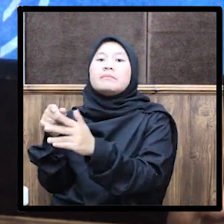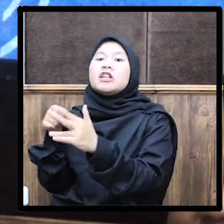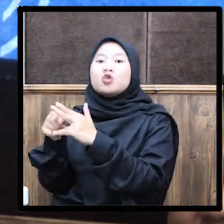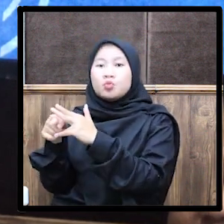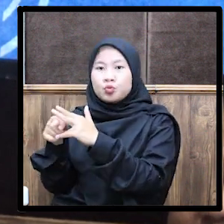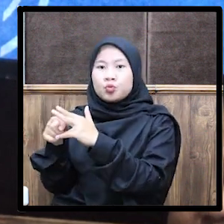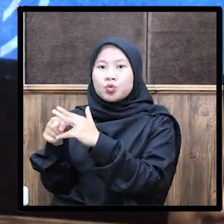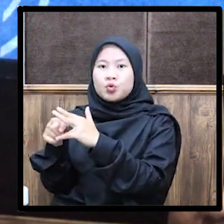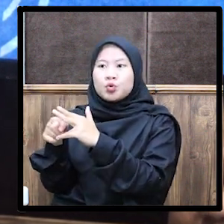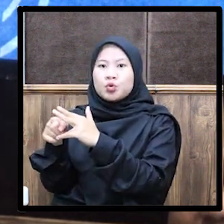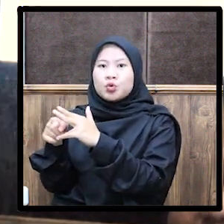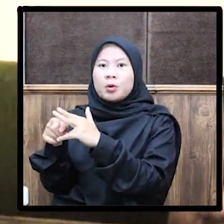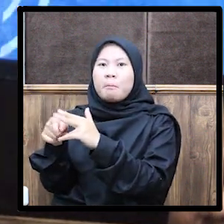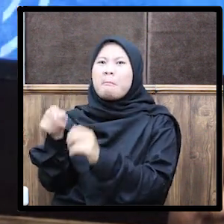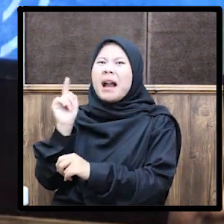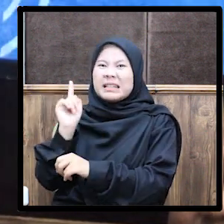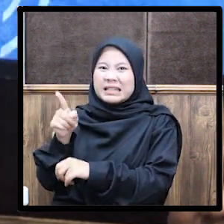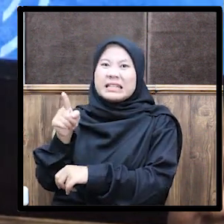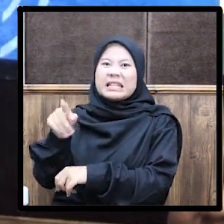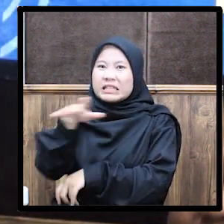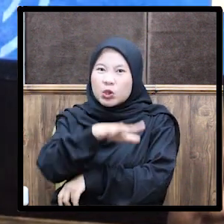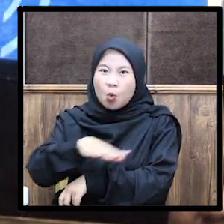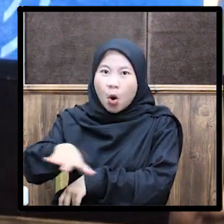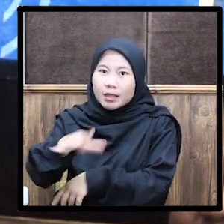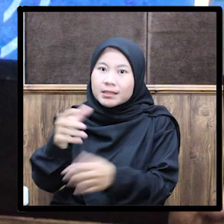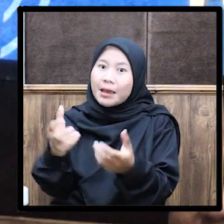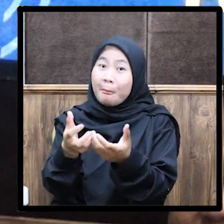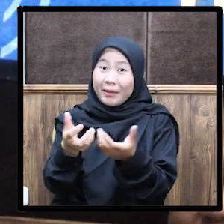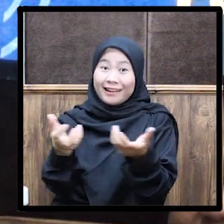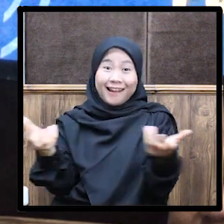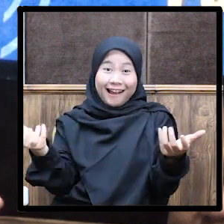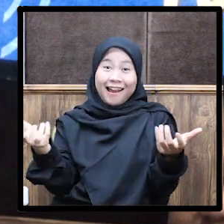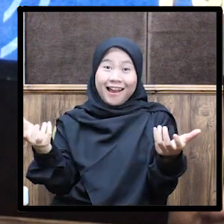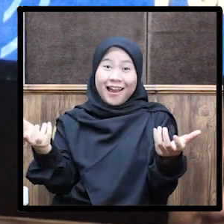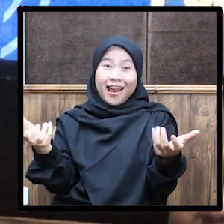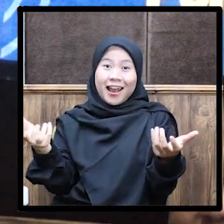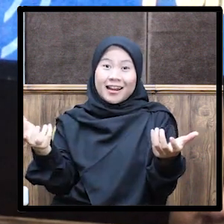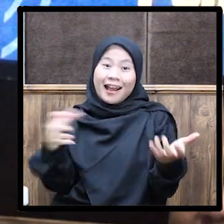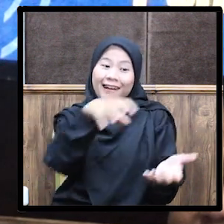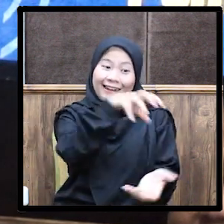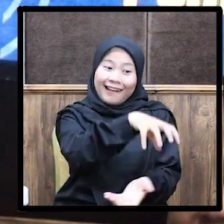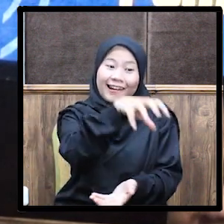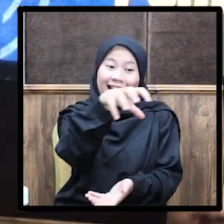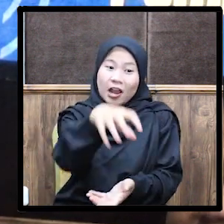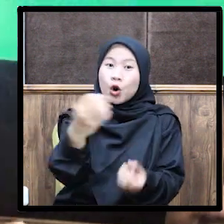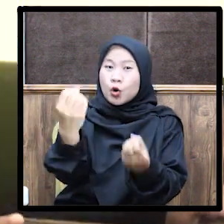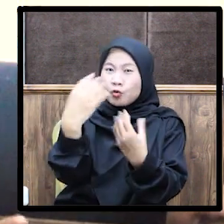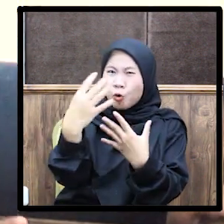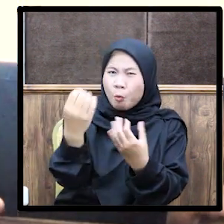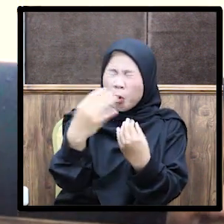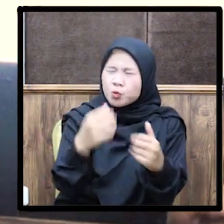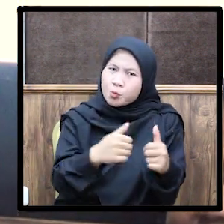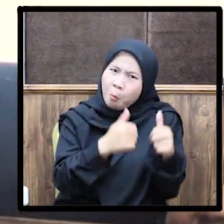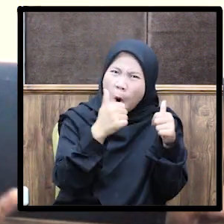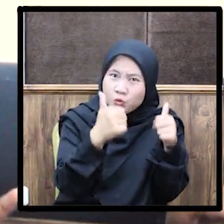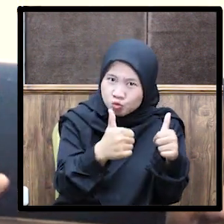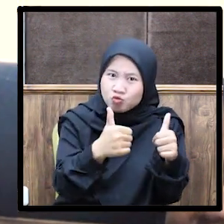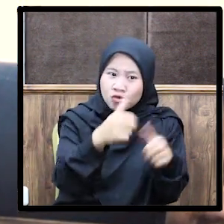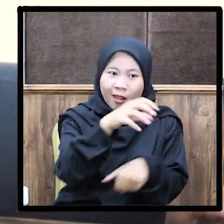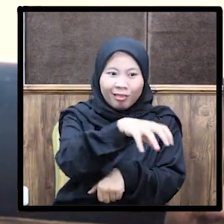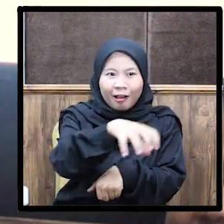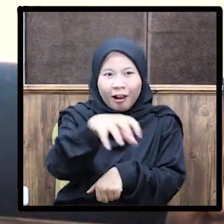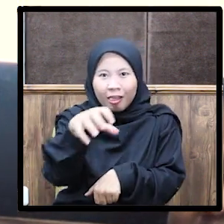tentu menjadi berbeda situasinya dengan daerah yang dengan terpapar informasi, kemudian geografi, secara geografis